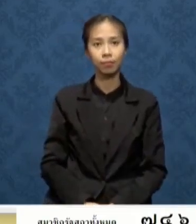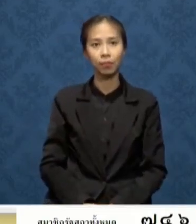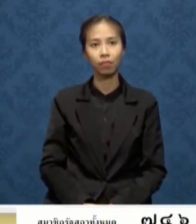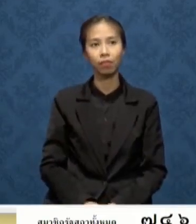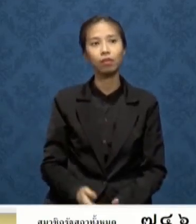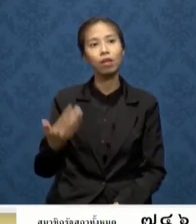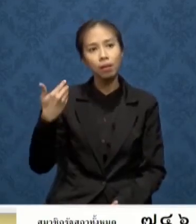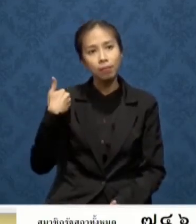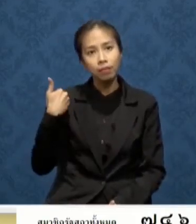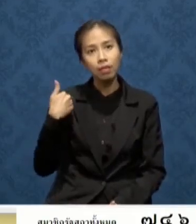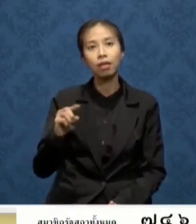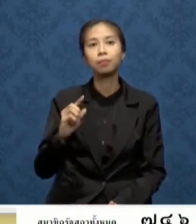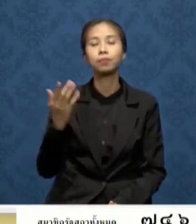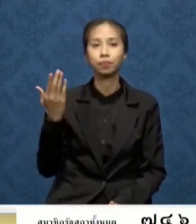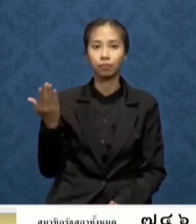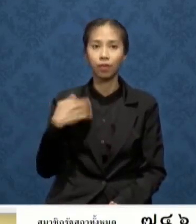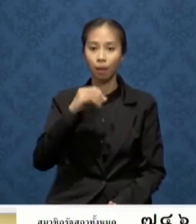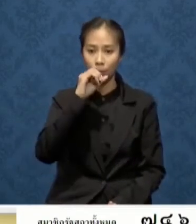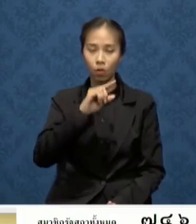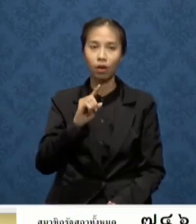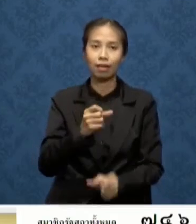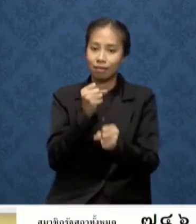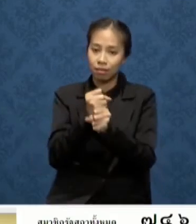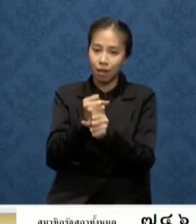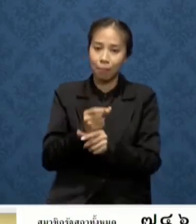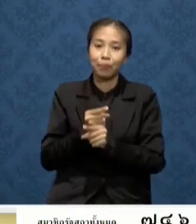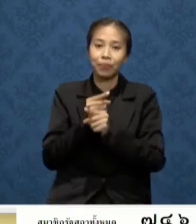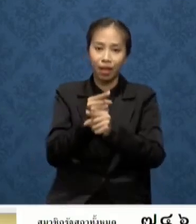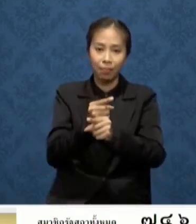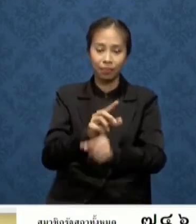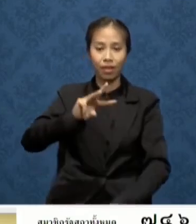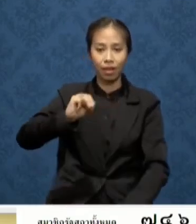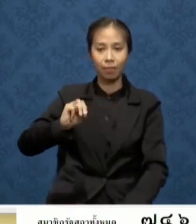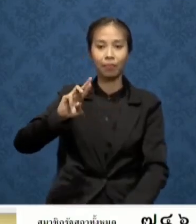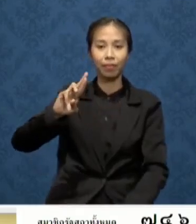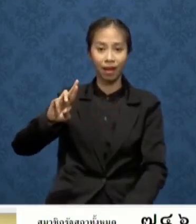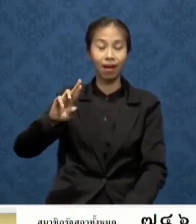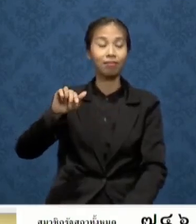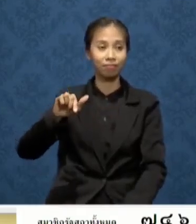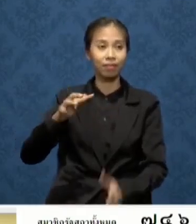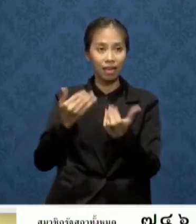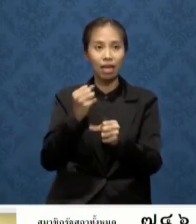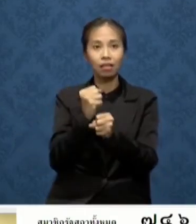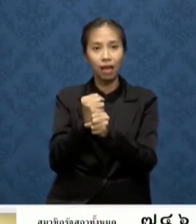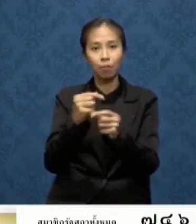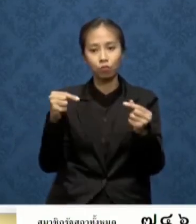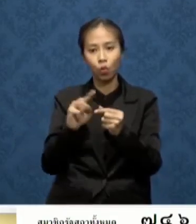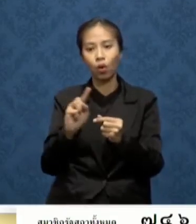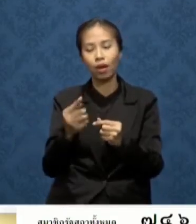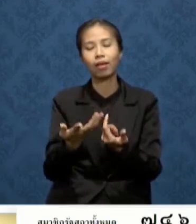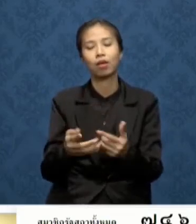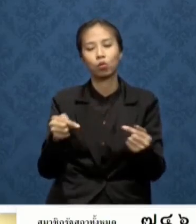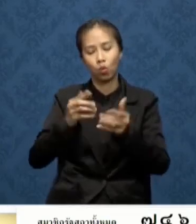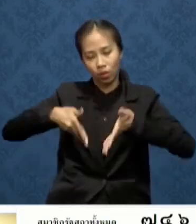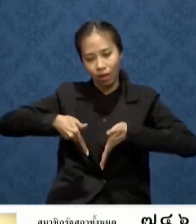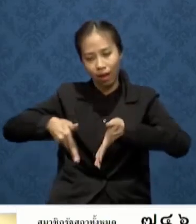ทจะมสาร้าหน่อยนะฮะ คือท่านบอกว่า ท่านจะเดินตาม MR Mapหรอแผนแ่บท Motorway Rail แล้วก็